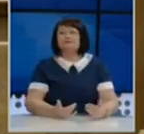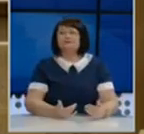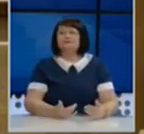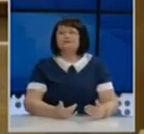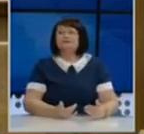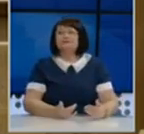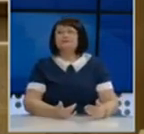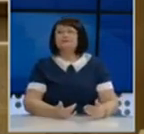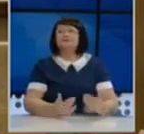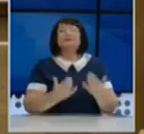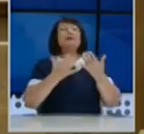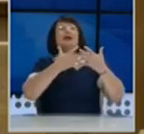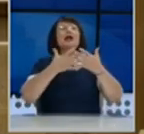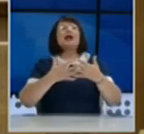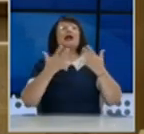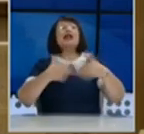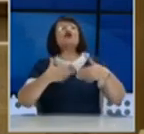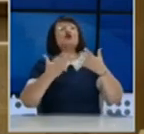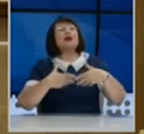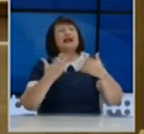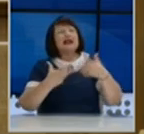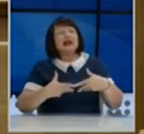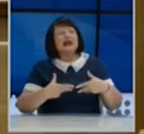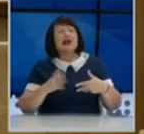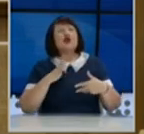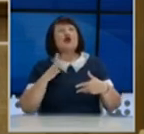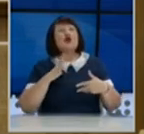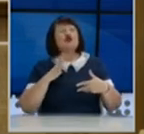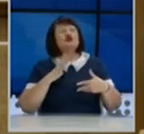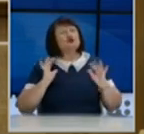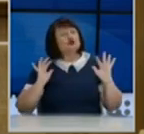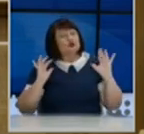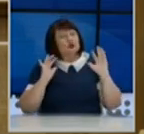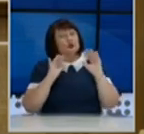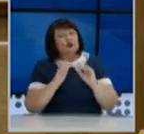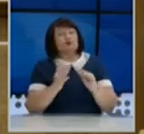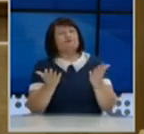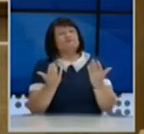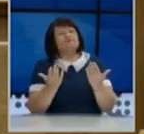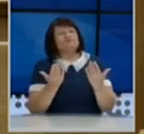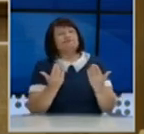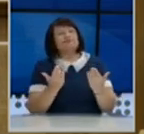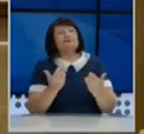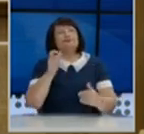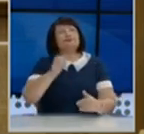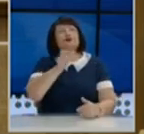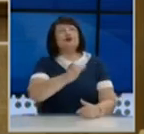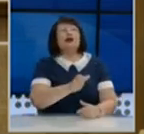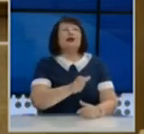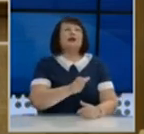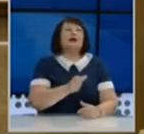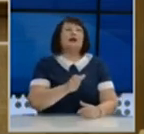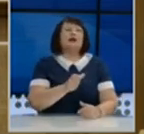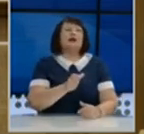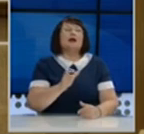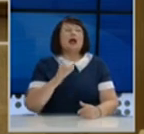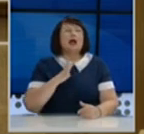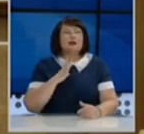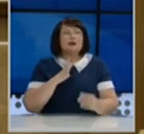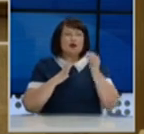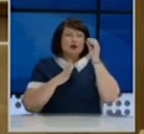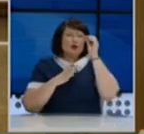μια λειτουργία που θα φέρει τον κόσμο, τους πολίτες, τον κάθε